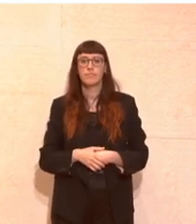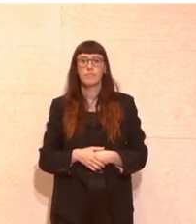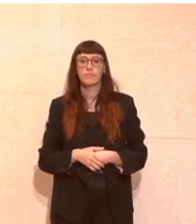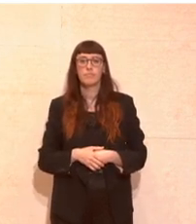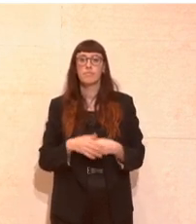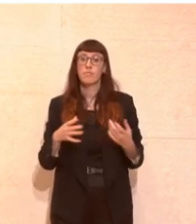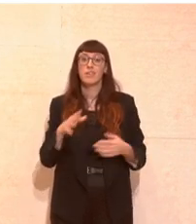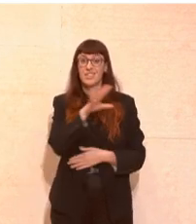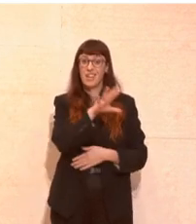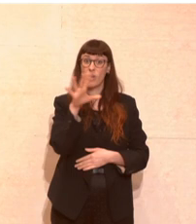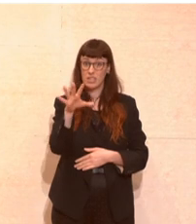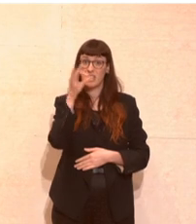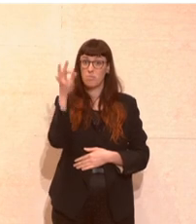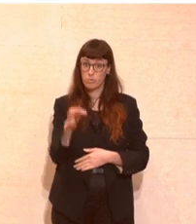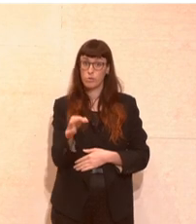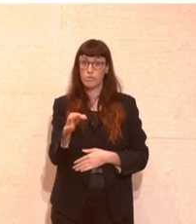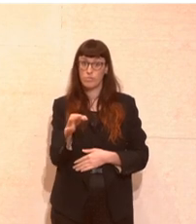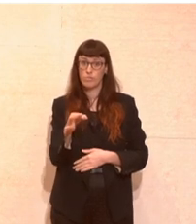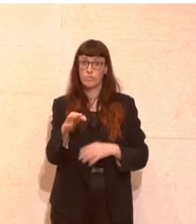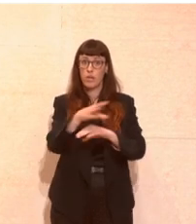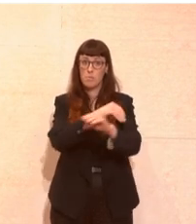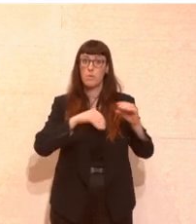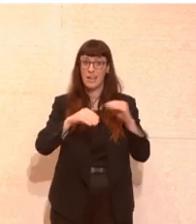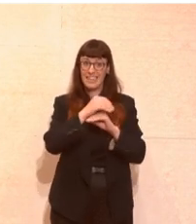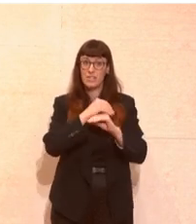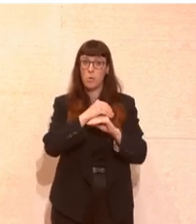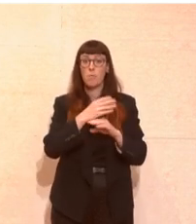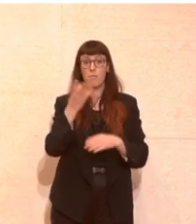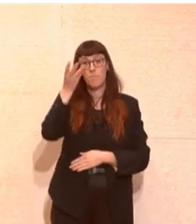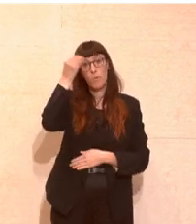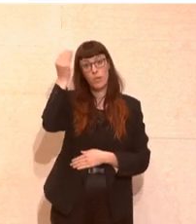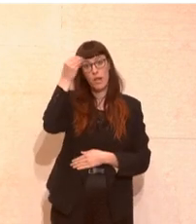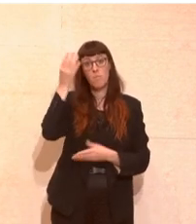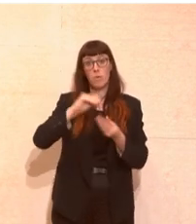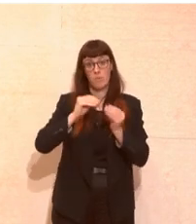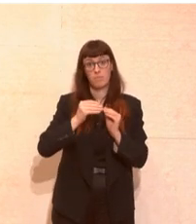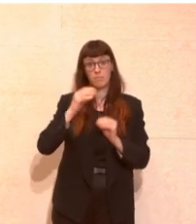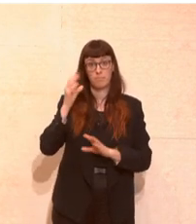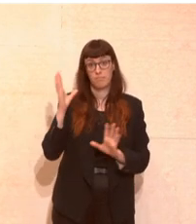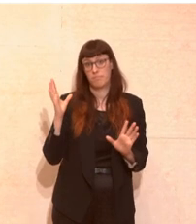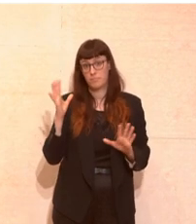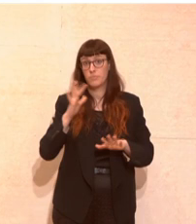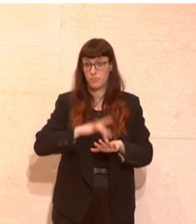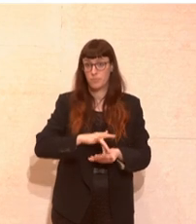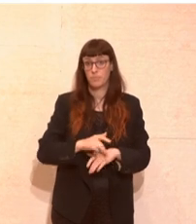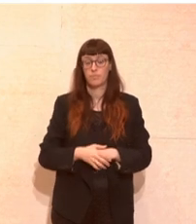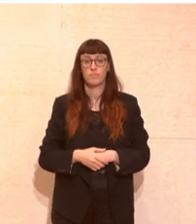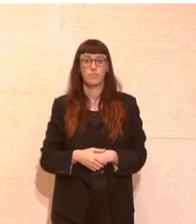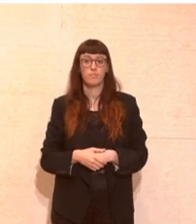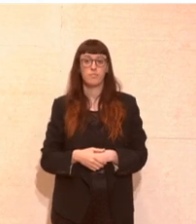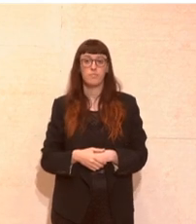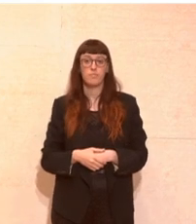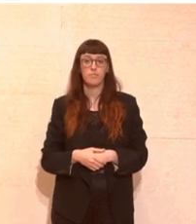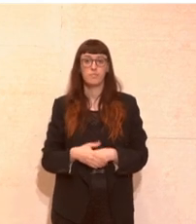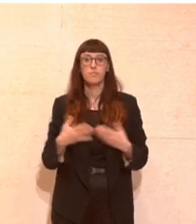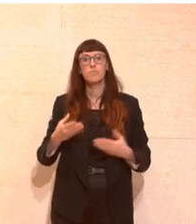dans cet échantillon de population générale avaient un trouble psychiatrique quelconque. Alors, qu'en est-il maintenant dans la